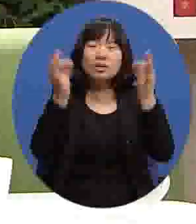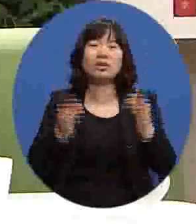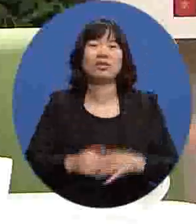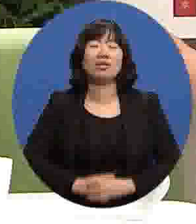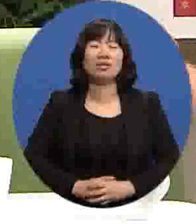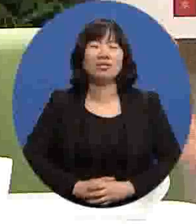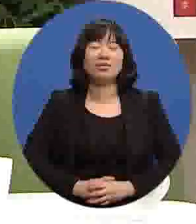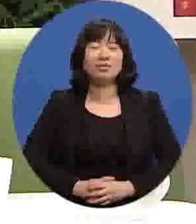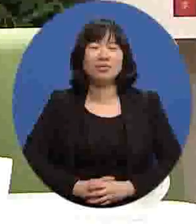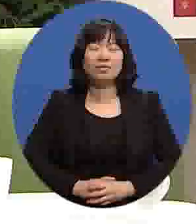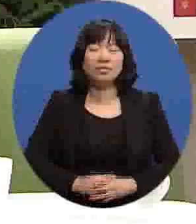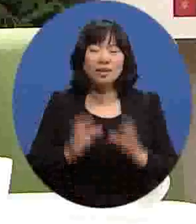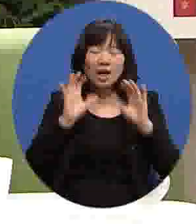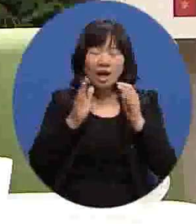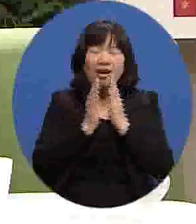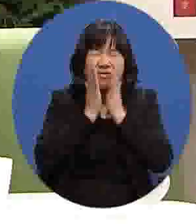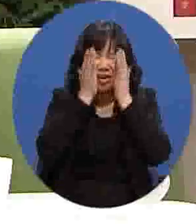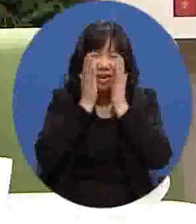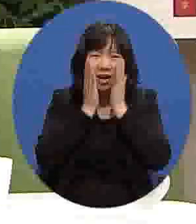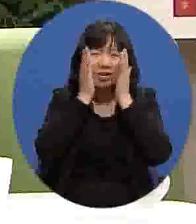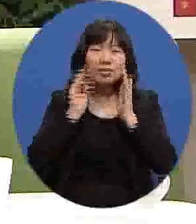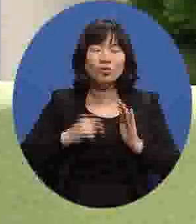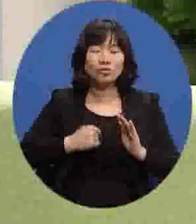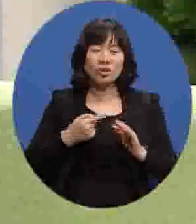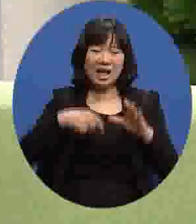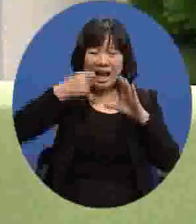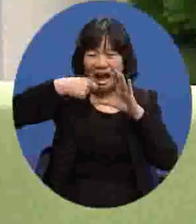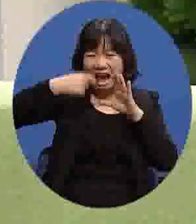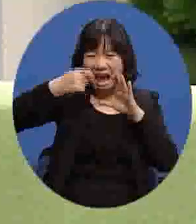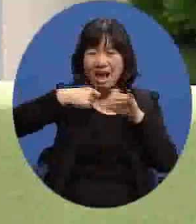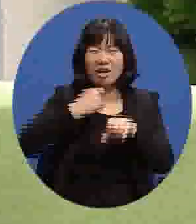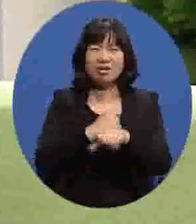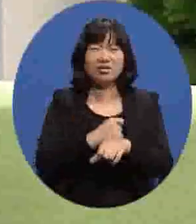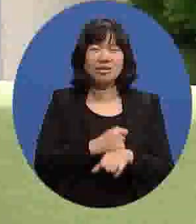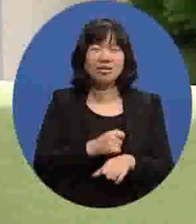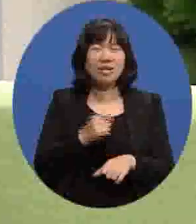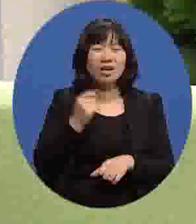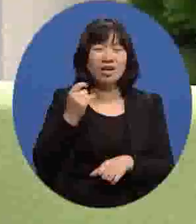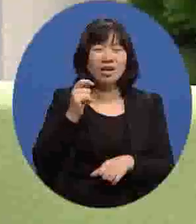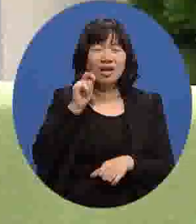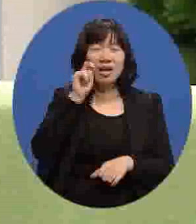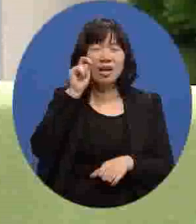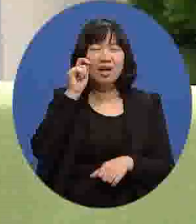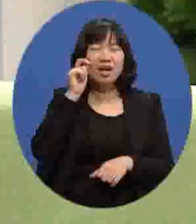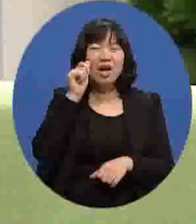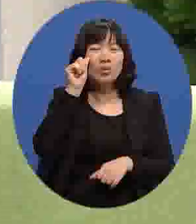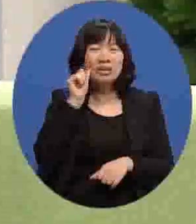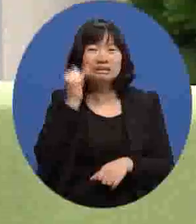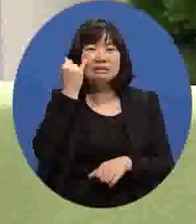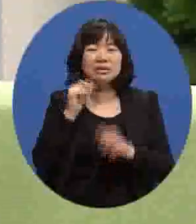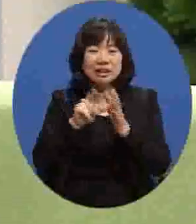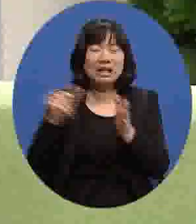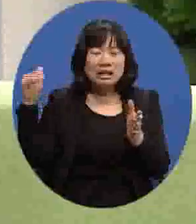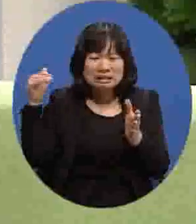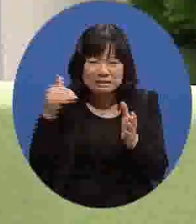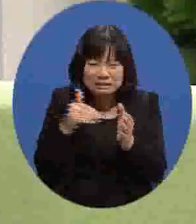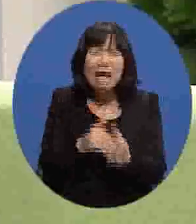6세요? 애들 씻고 스스로 양치하고 하는 거는 사춘기 될 때까지 하셔야 되는 거예요.